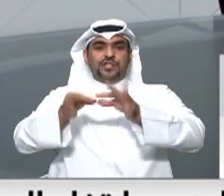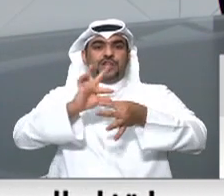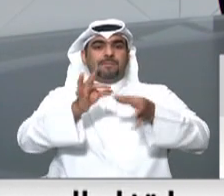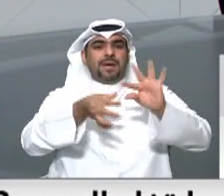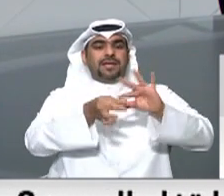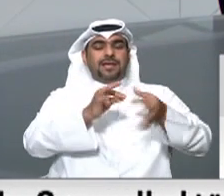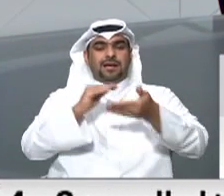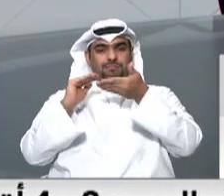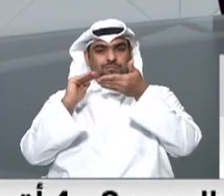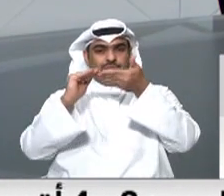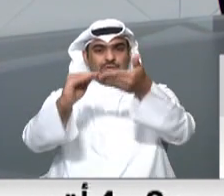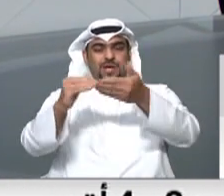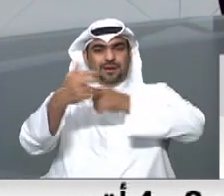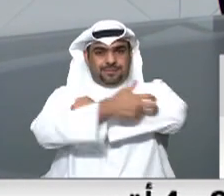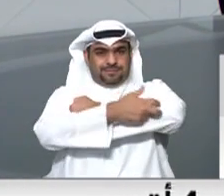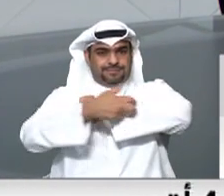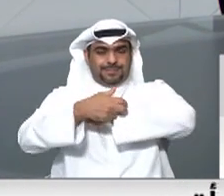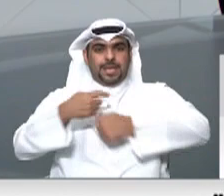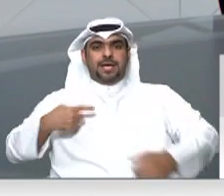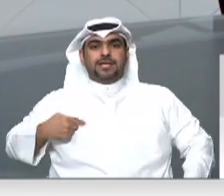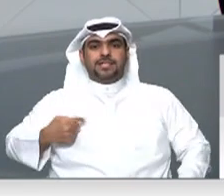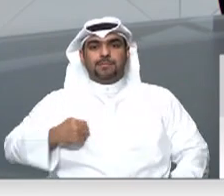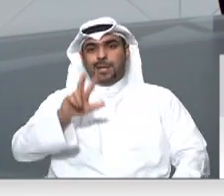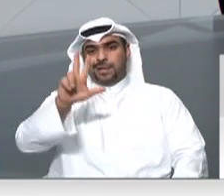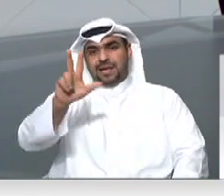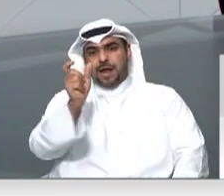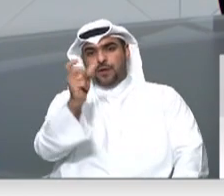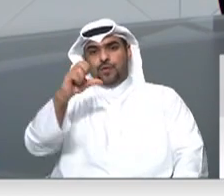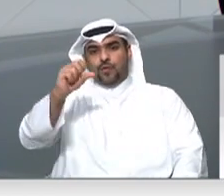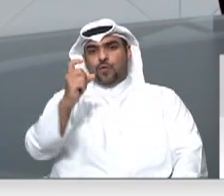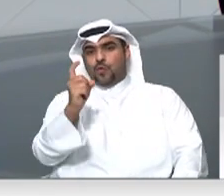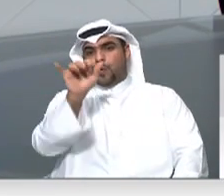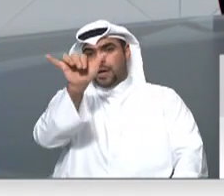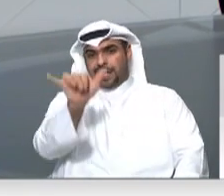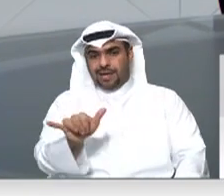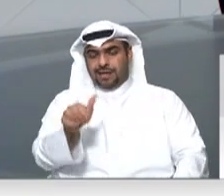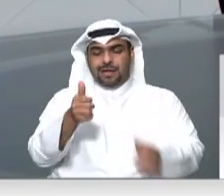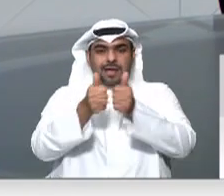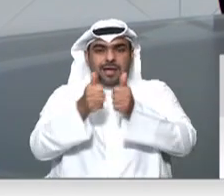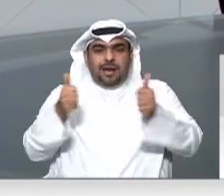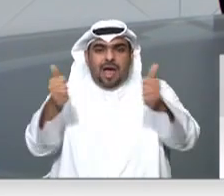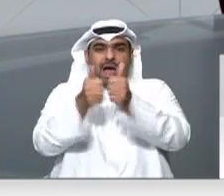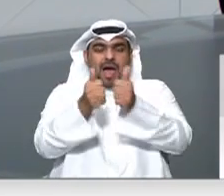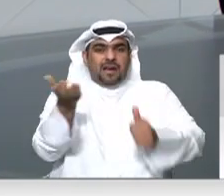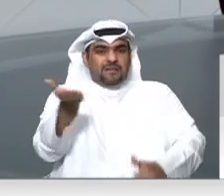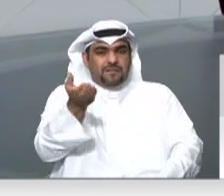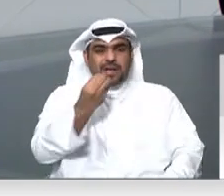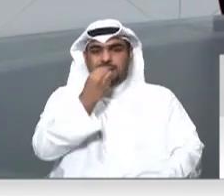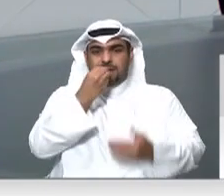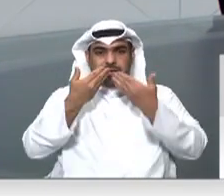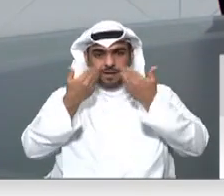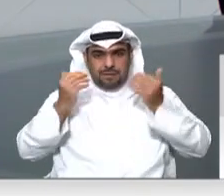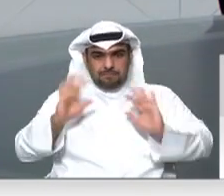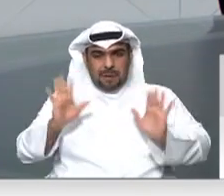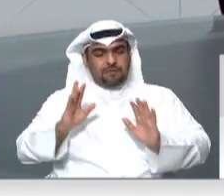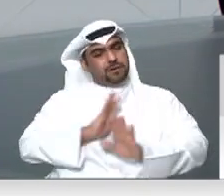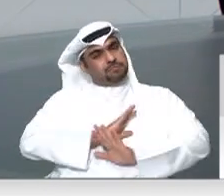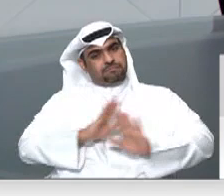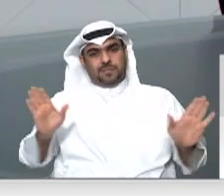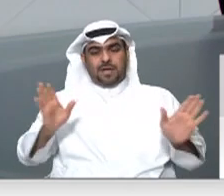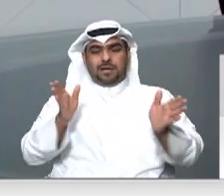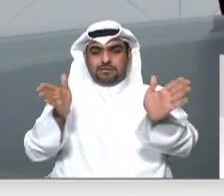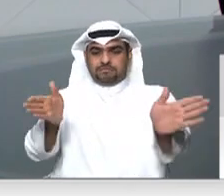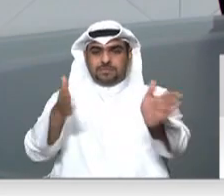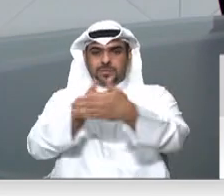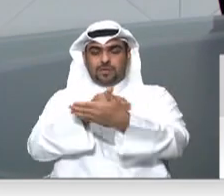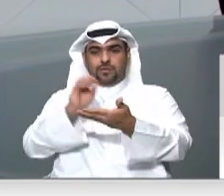مشروع طرود غذائية للأسر الفقيرة عبر جمعية وئام الخيرية، ووزعت أو وزعت 100